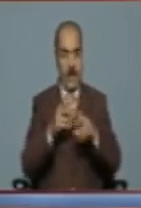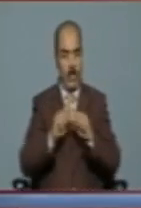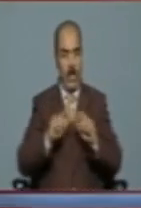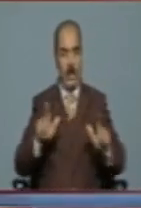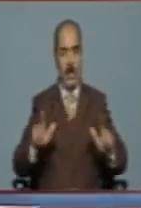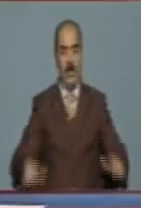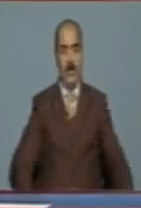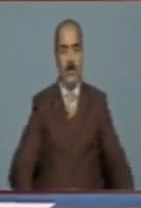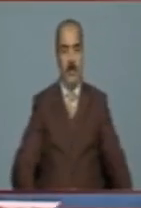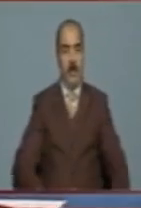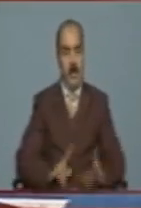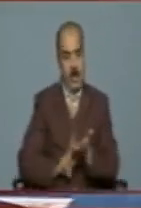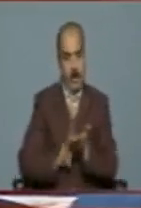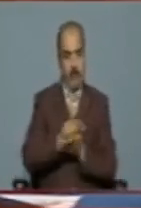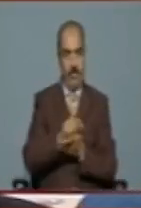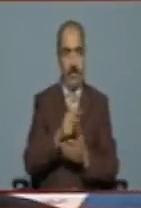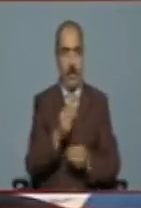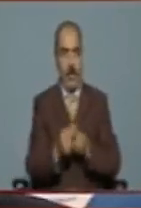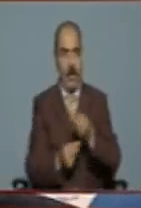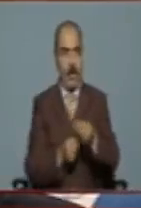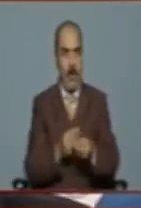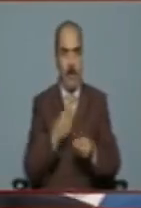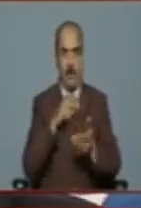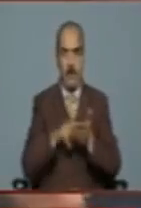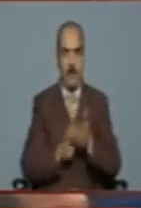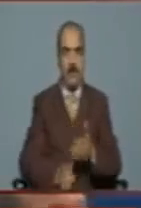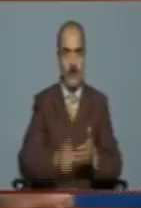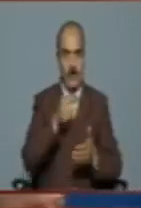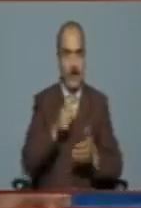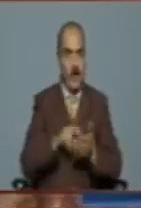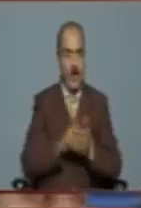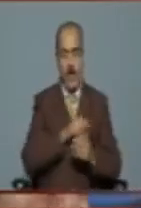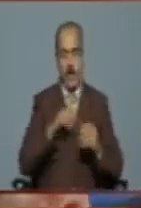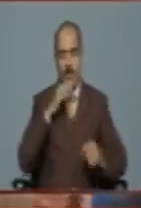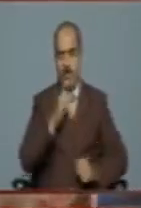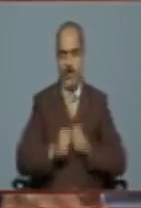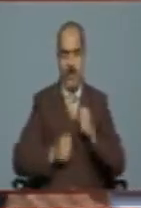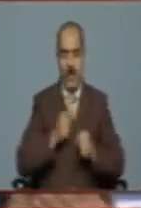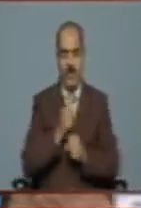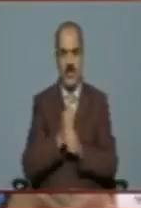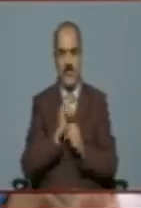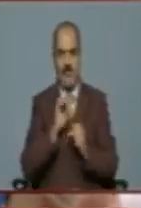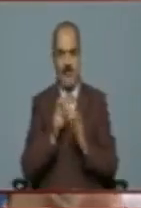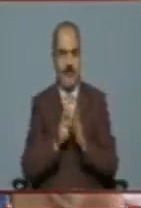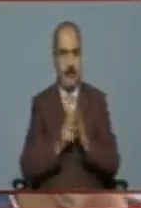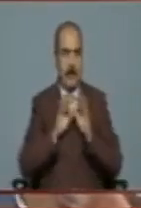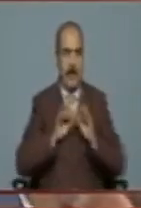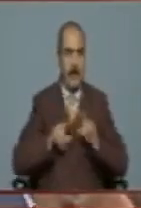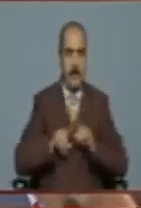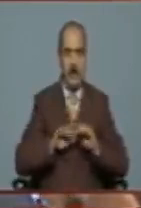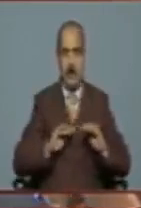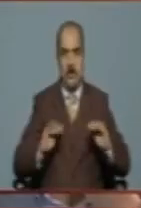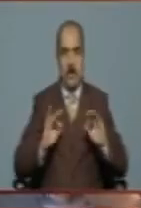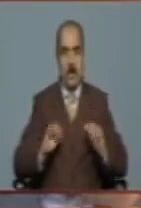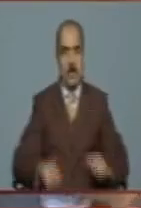وفي كل خطوة من خطواتنا كنا نجتهد لتطبيق هذه المعايير كي